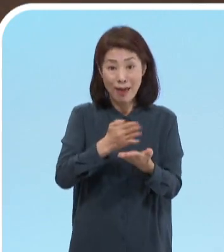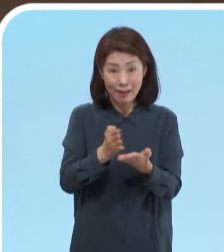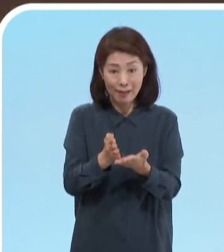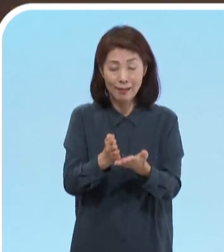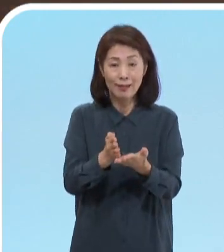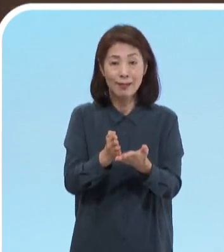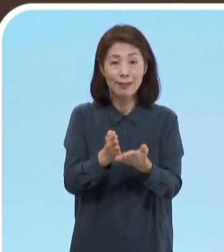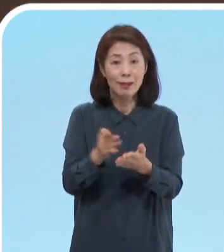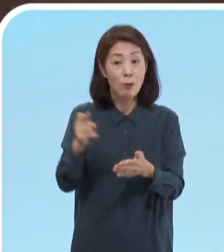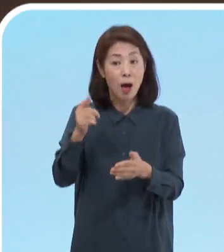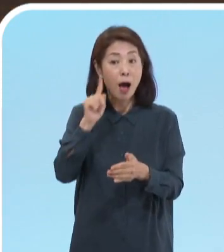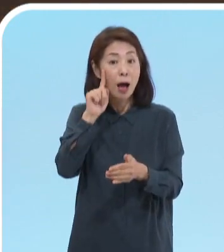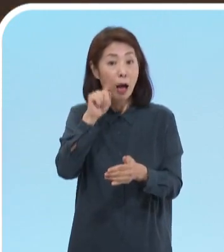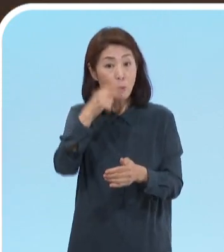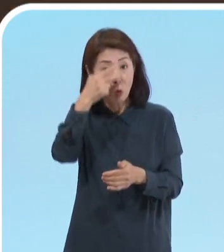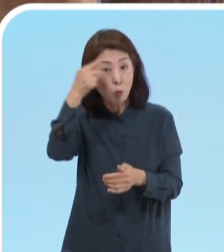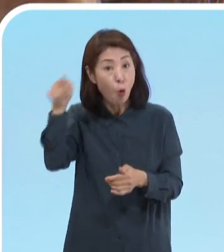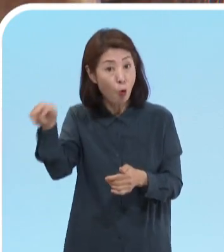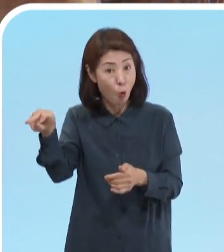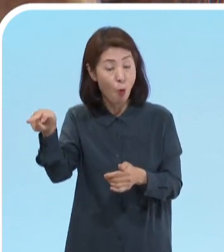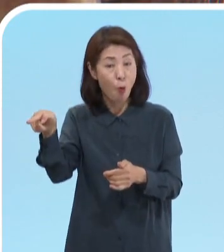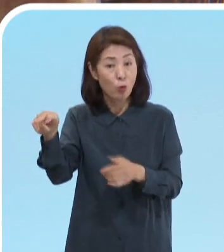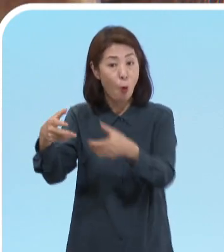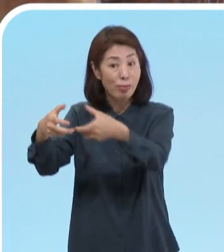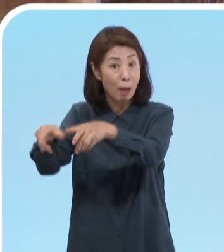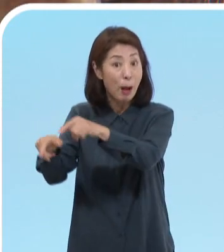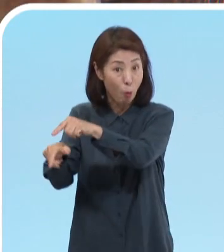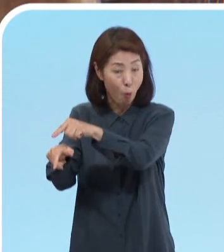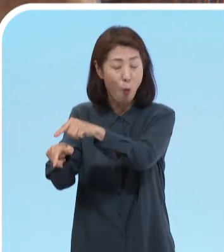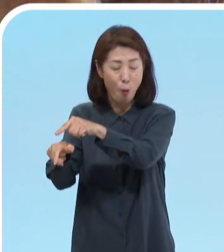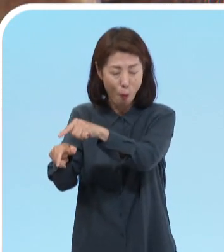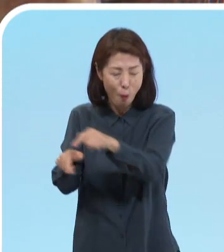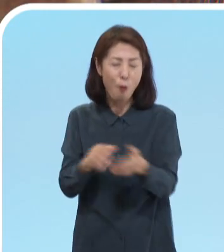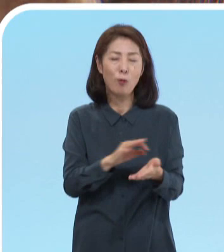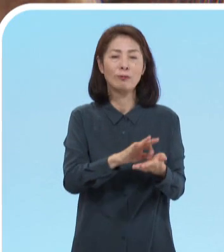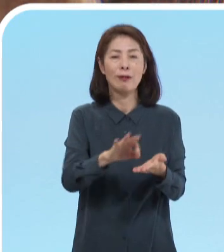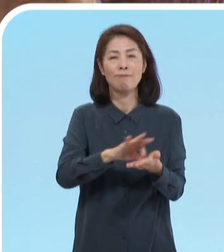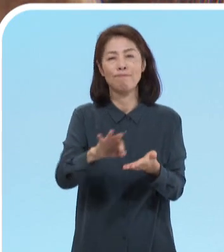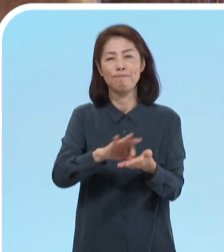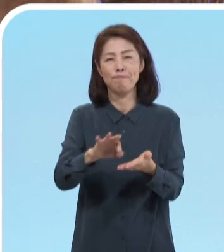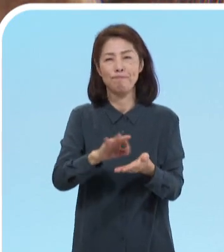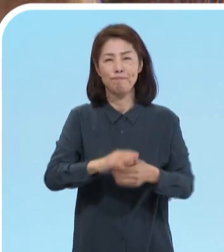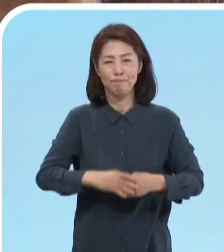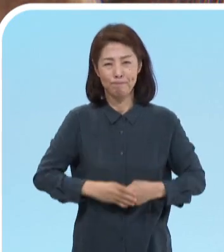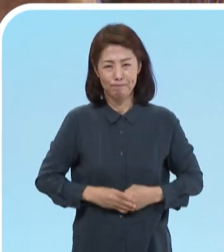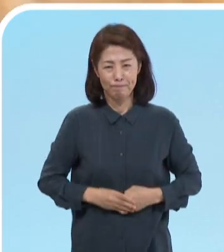キには上郡高校の卵がたっぷり使われています。